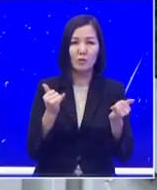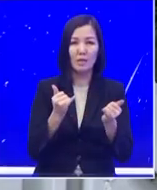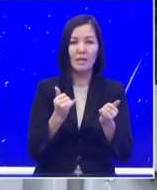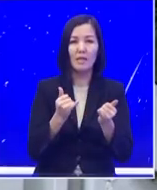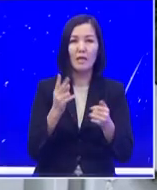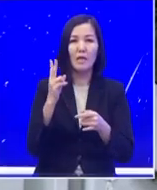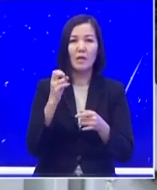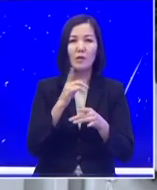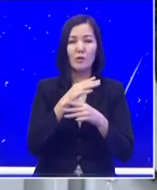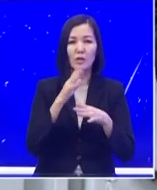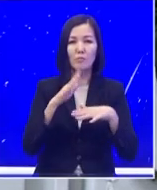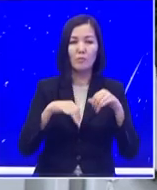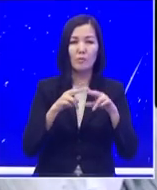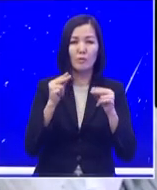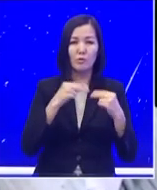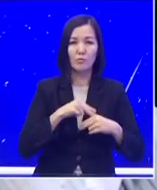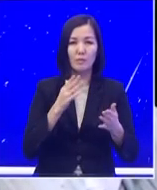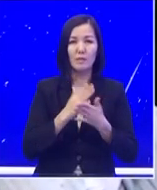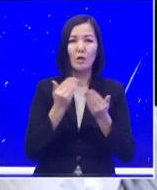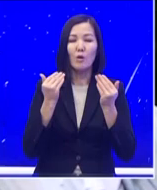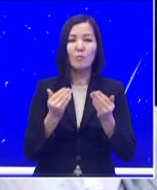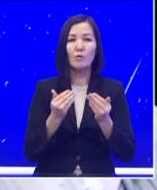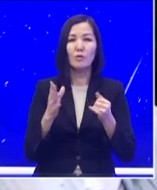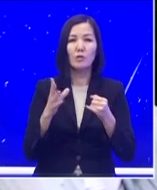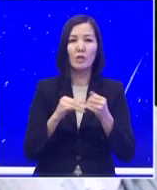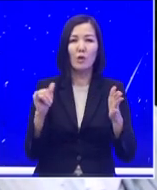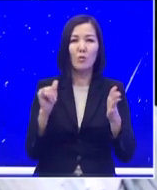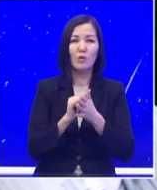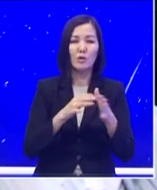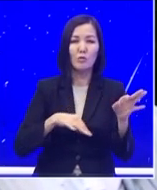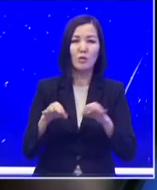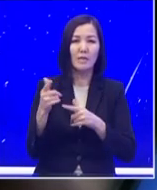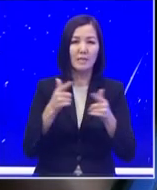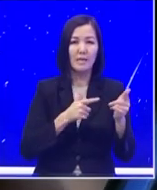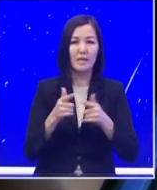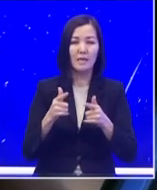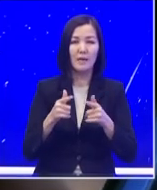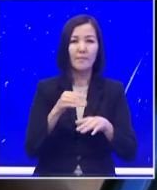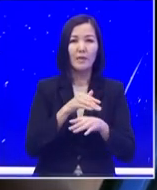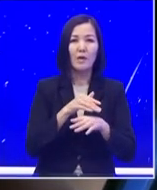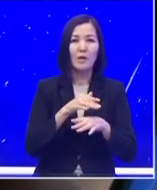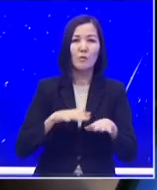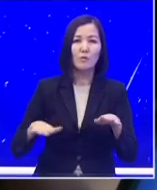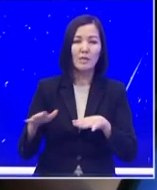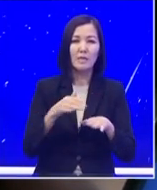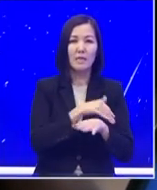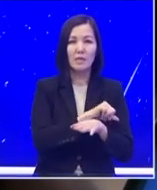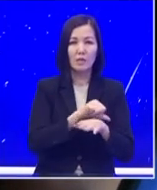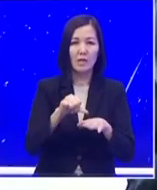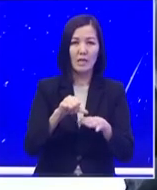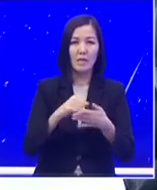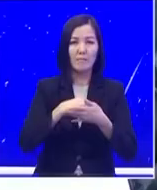салада 200-ден аса маман жұмыс істейді. Бүгінде олар жерге орналастыру жобаларын әзірлейді. Учаскелерінің шекараларын белгілейді. Сонымен